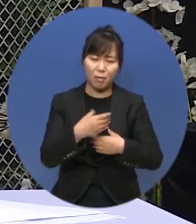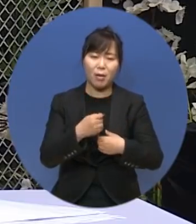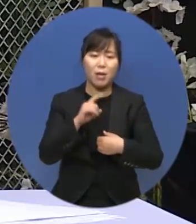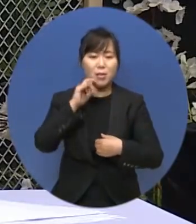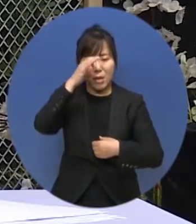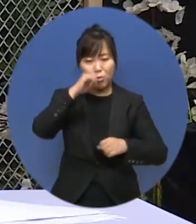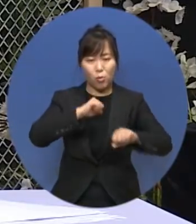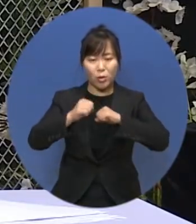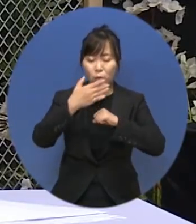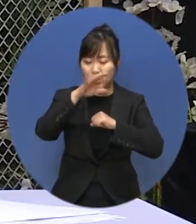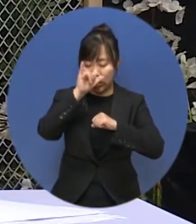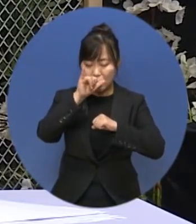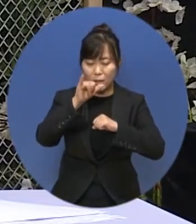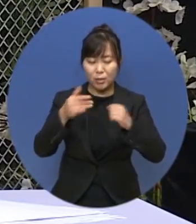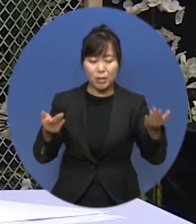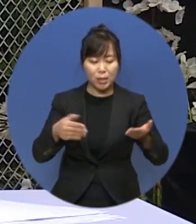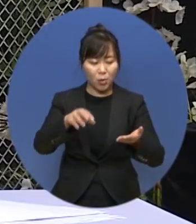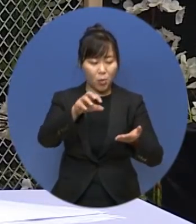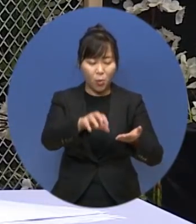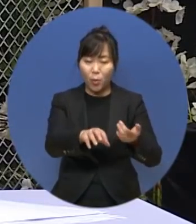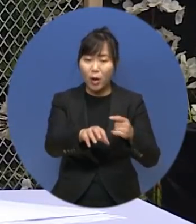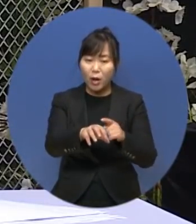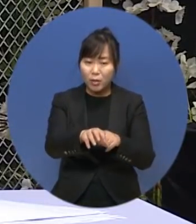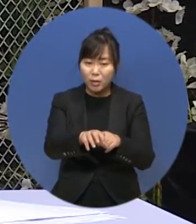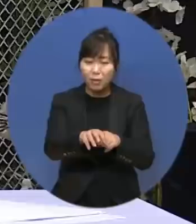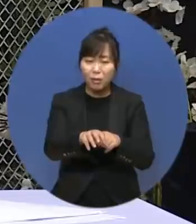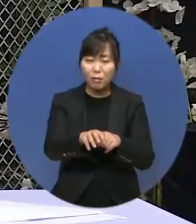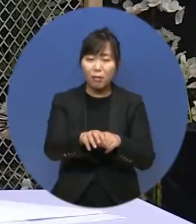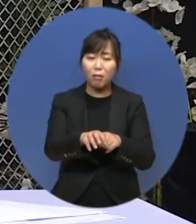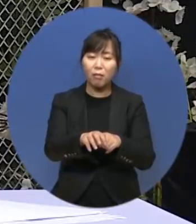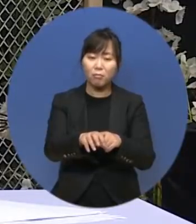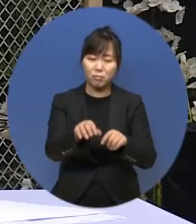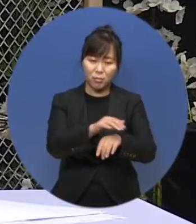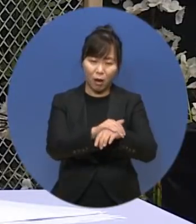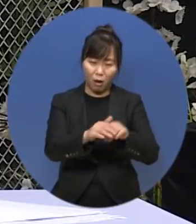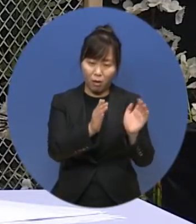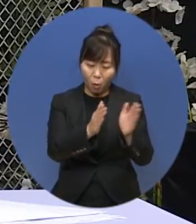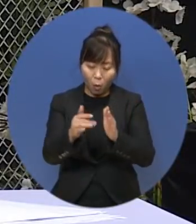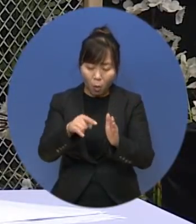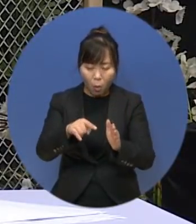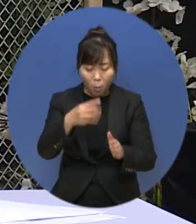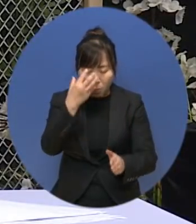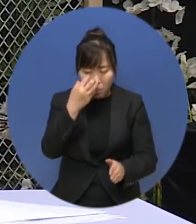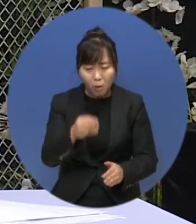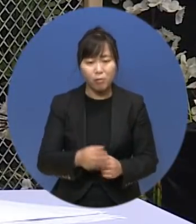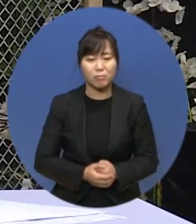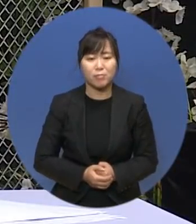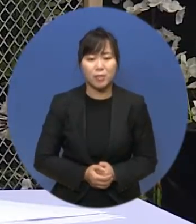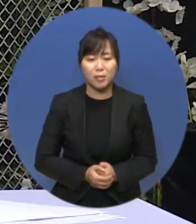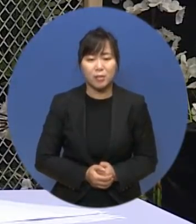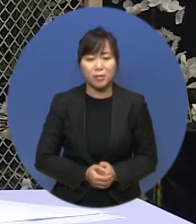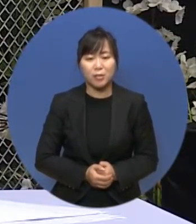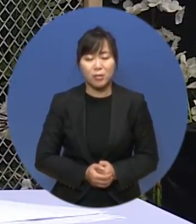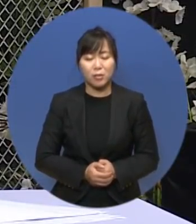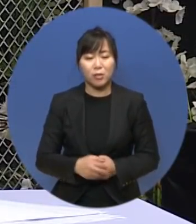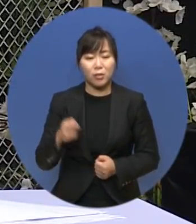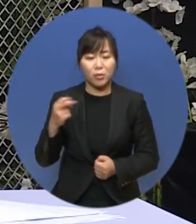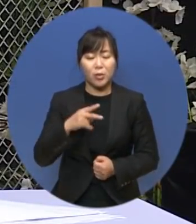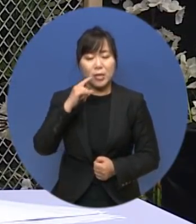활동을 할 수 있는 그런 작업 공간이 아주 잘 이렇게 구비되어 있는 것들을 봤고요.